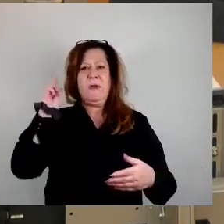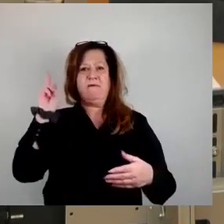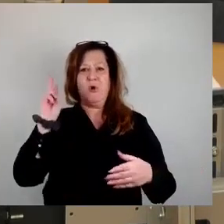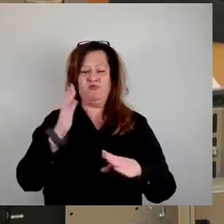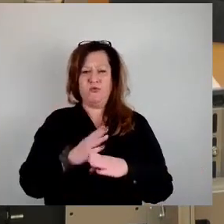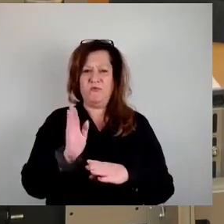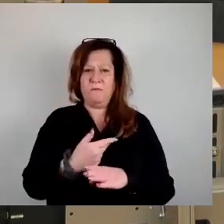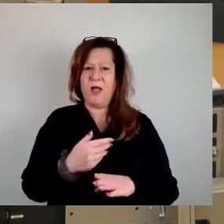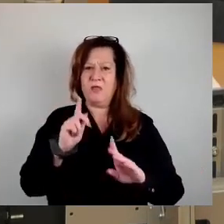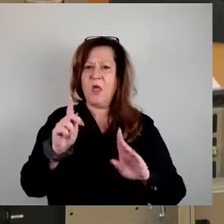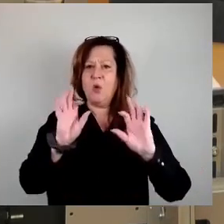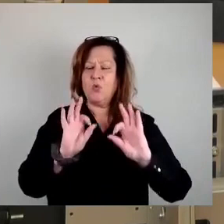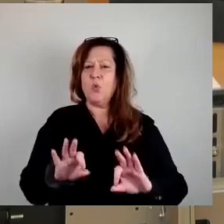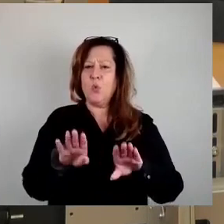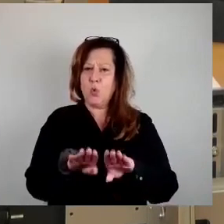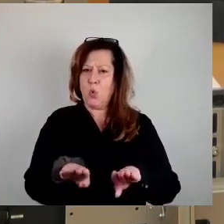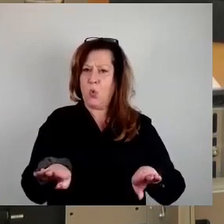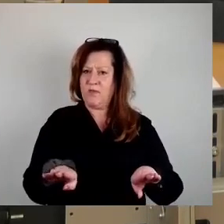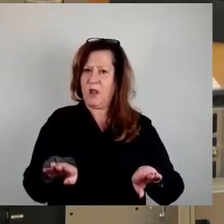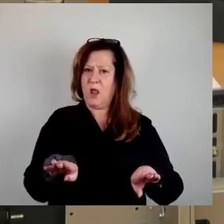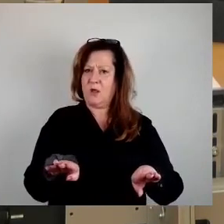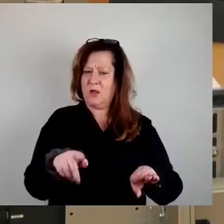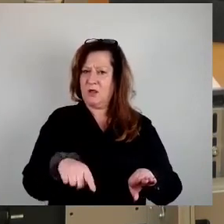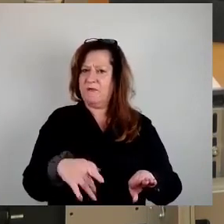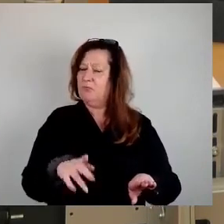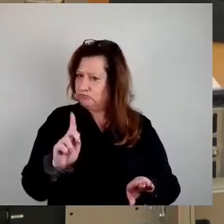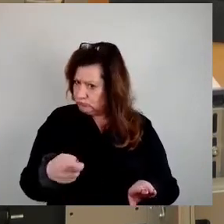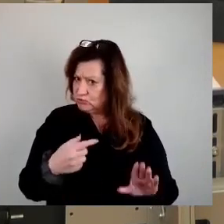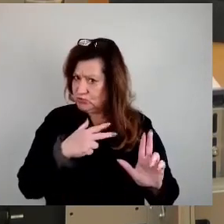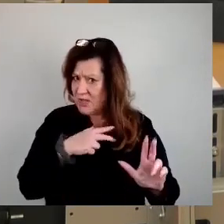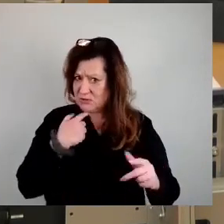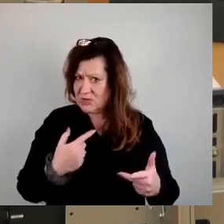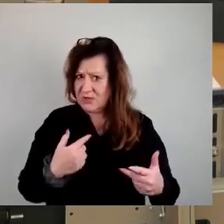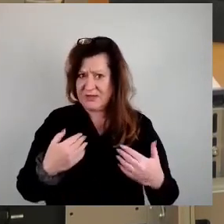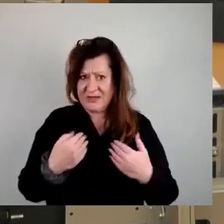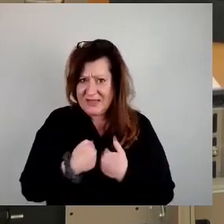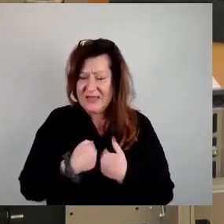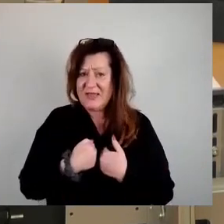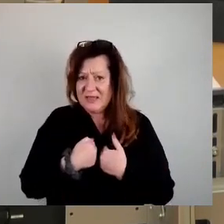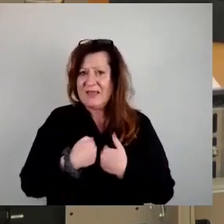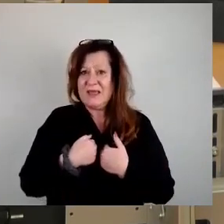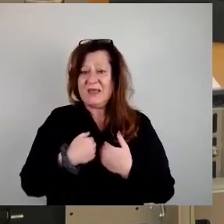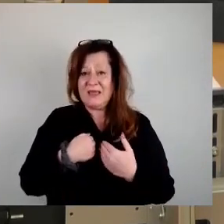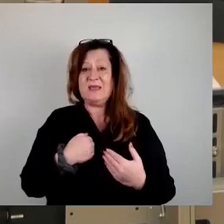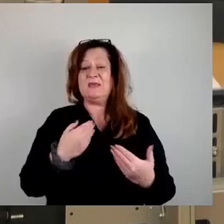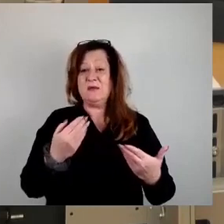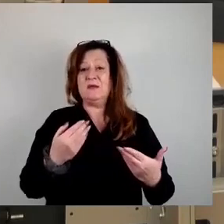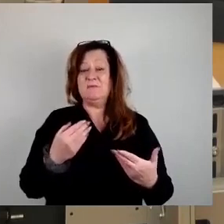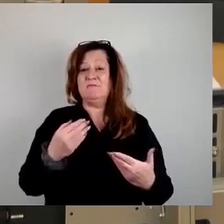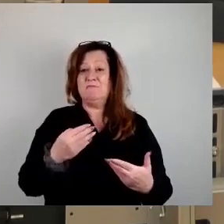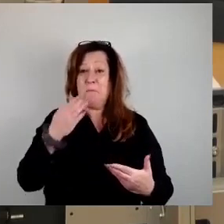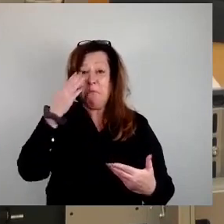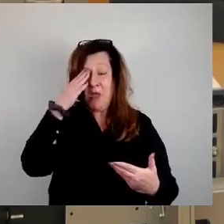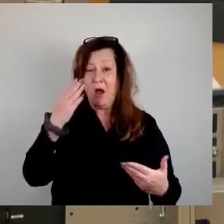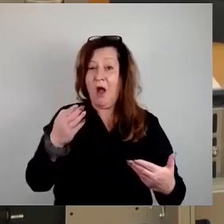gute Grundlage gelegt, ja, muss ich wirklich sagen. Also ich, der Pirat, kann die CDU loben von vollem Herzen und die